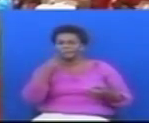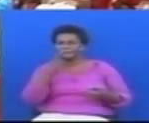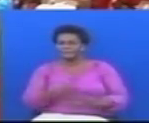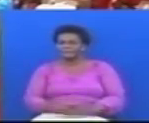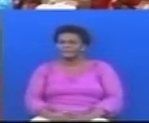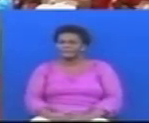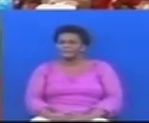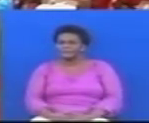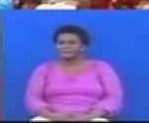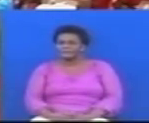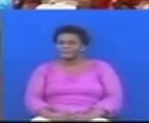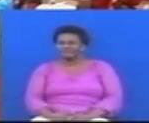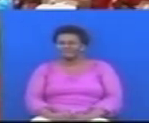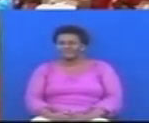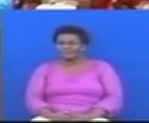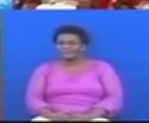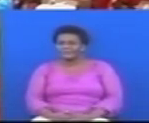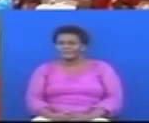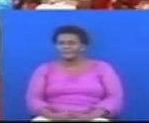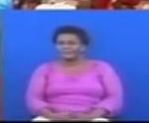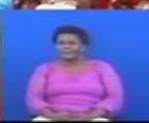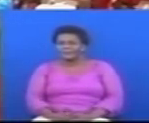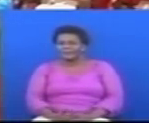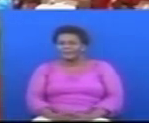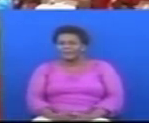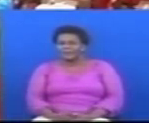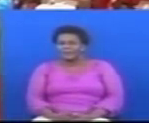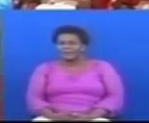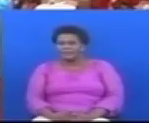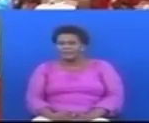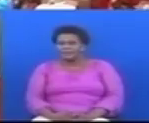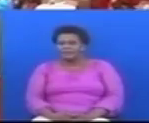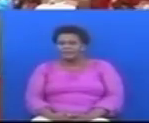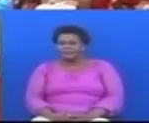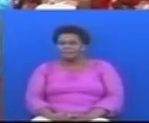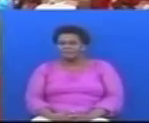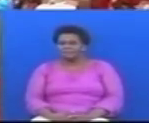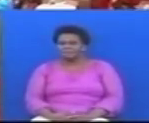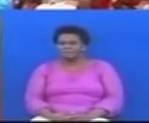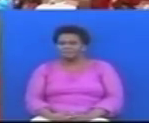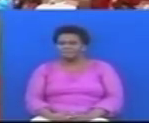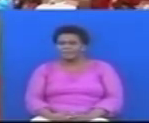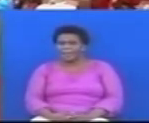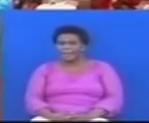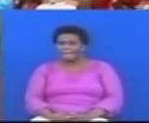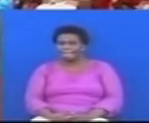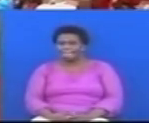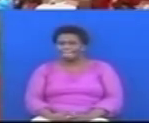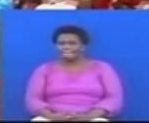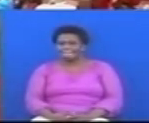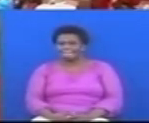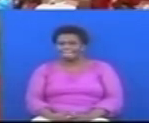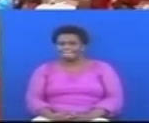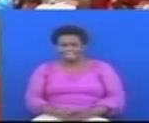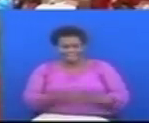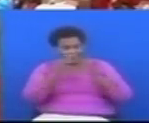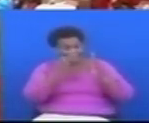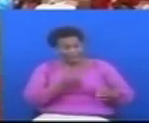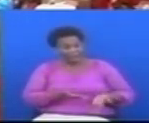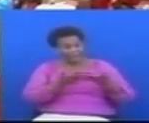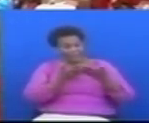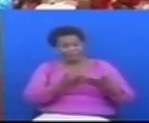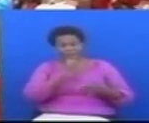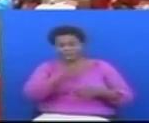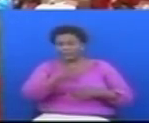Mheshimiwa Naibu Spika, Kwa niaba ya waziri wa nishati napenda kujibu swali